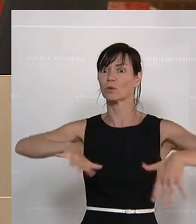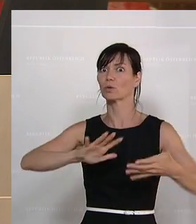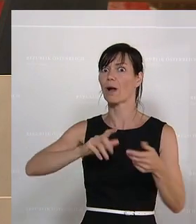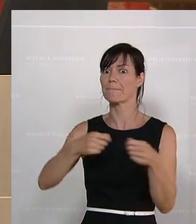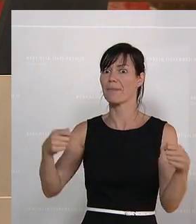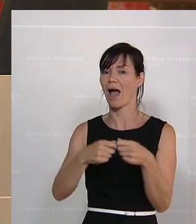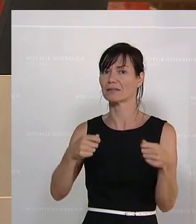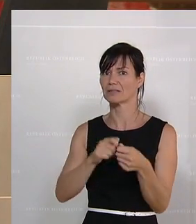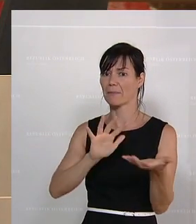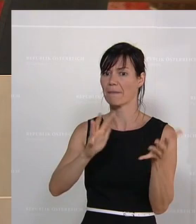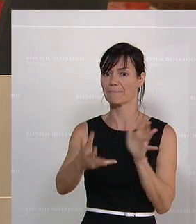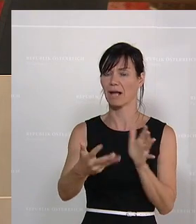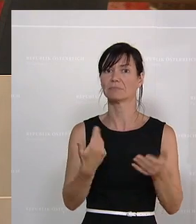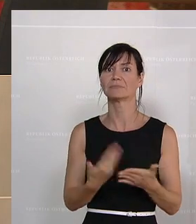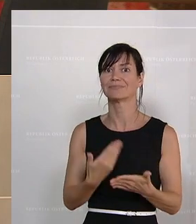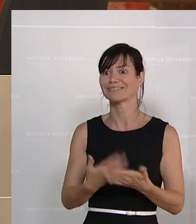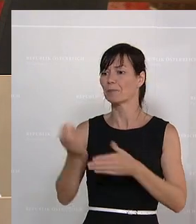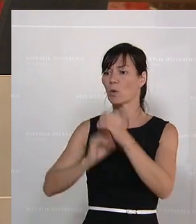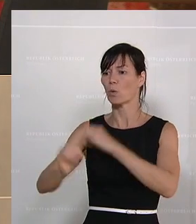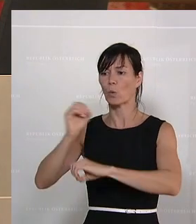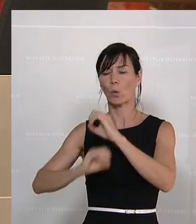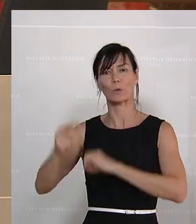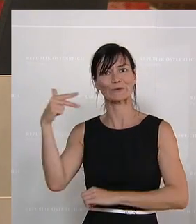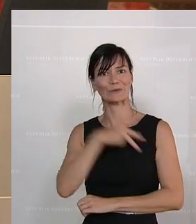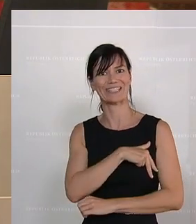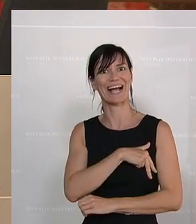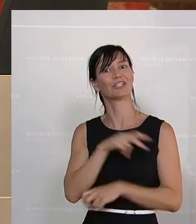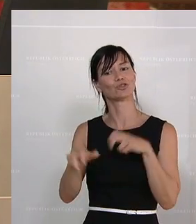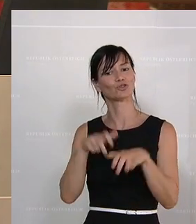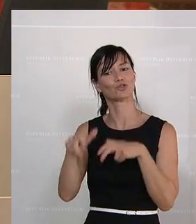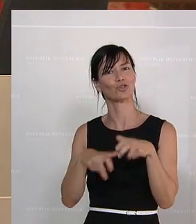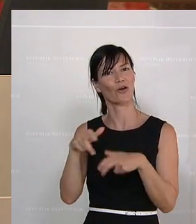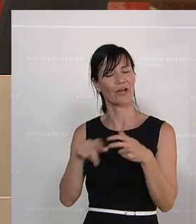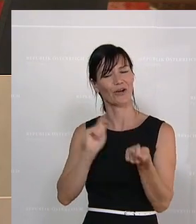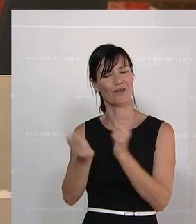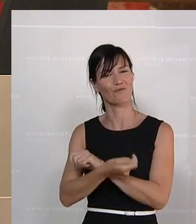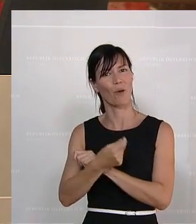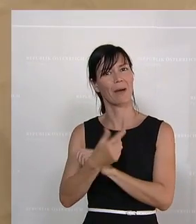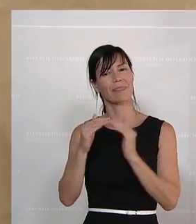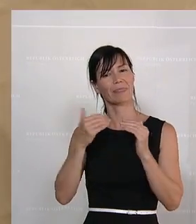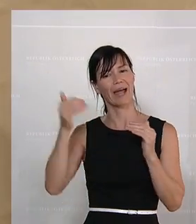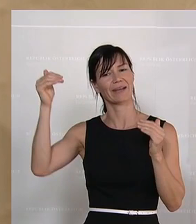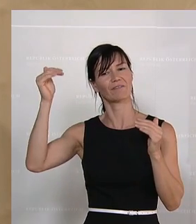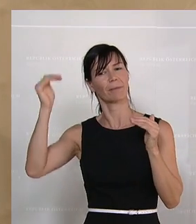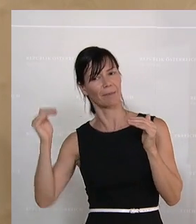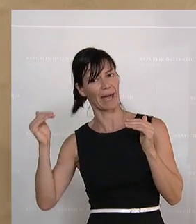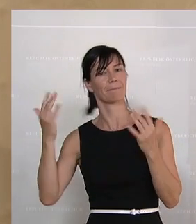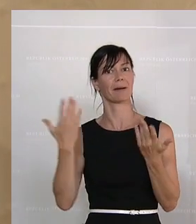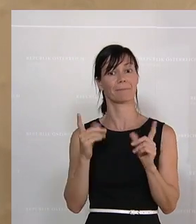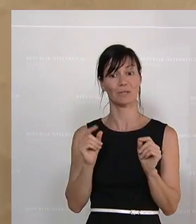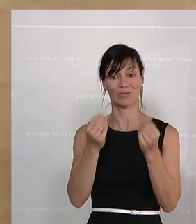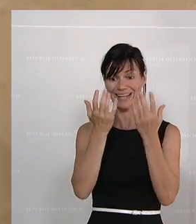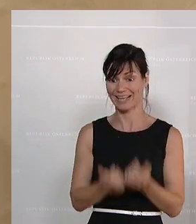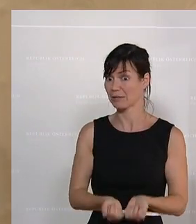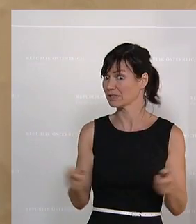und parallel dazu wird auch schon die ökosoziale steuerreform die senkung der tarife und so weiter das heißt es ergibt ja im ergebnis das gleiche wie das was sie